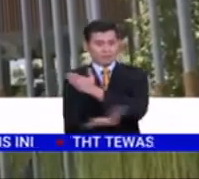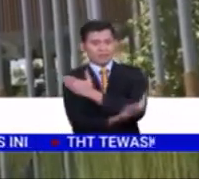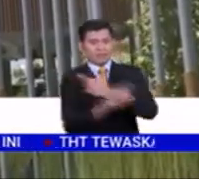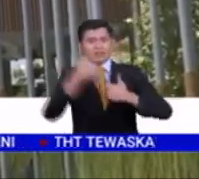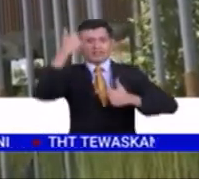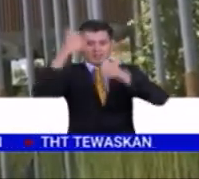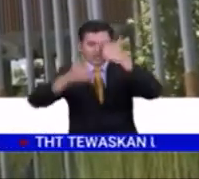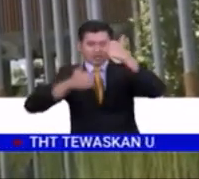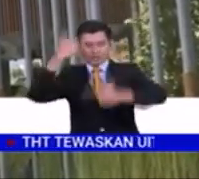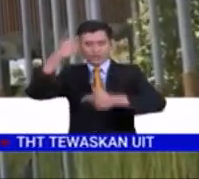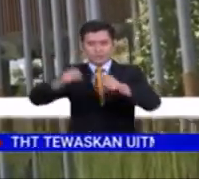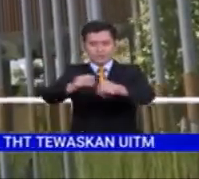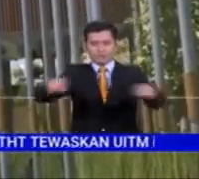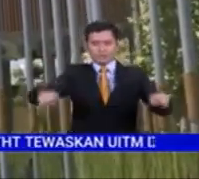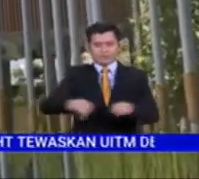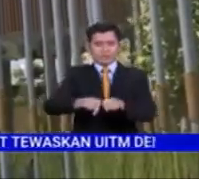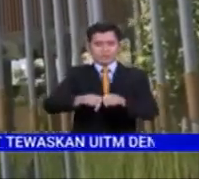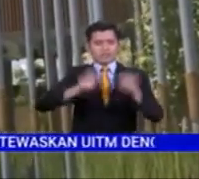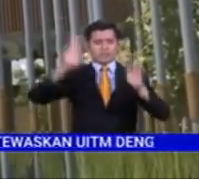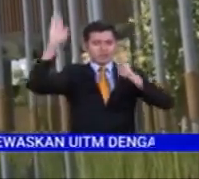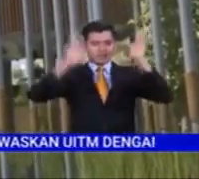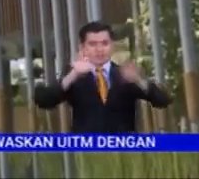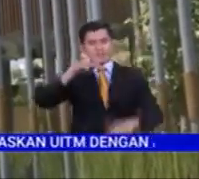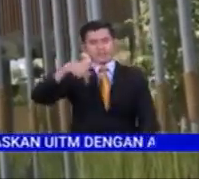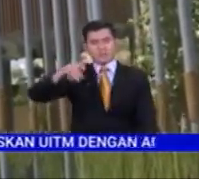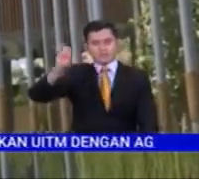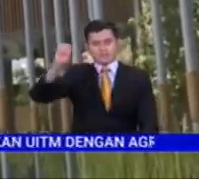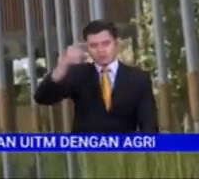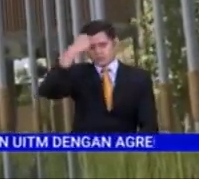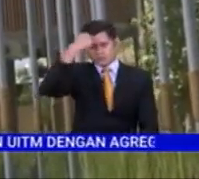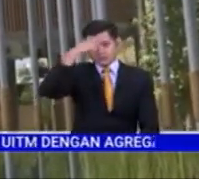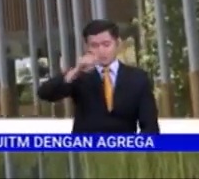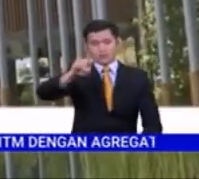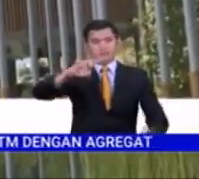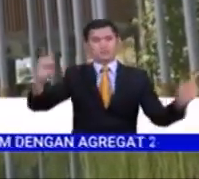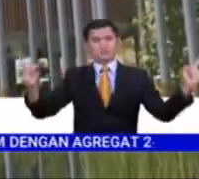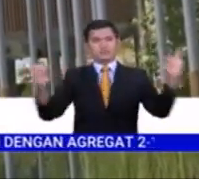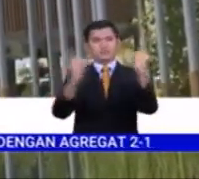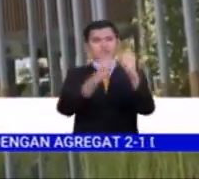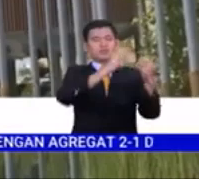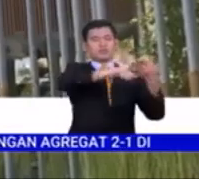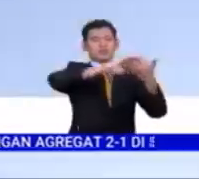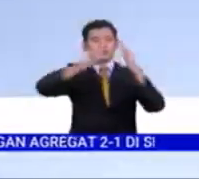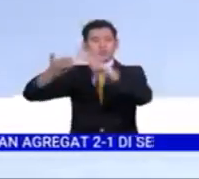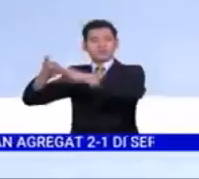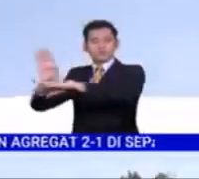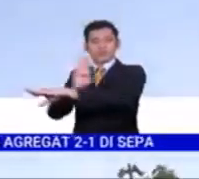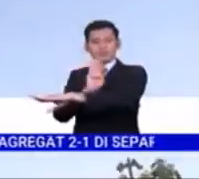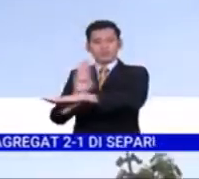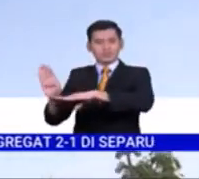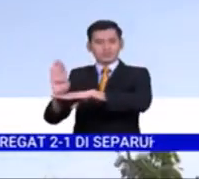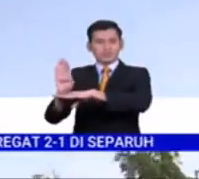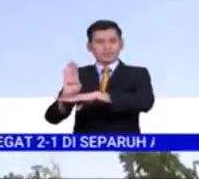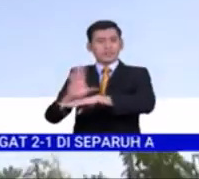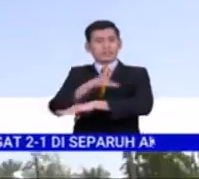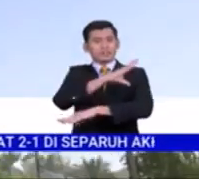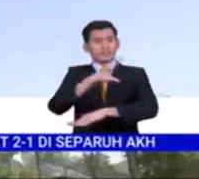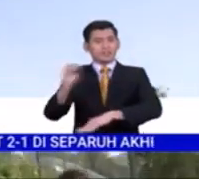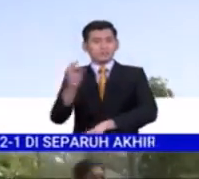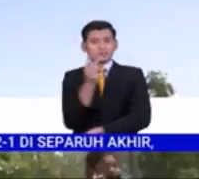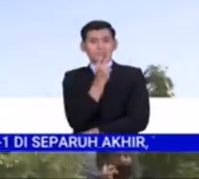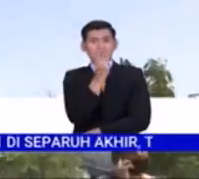Malaysia yang berada di Expo 2020 Dubai ini bagi bertemu dengan komuniti perniagaan, di samping